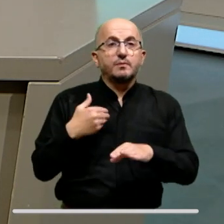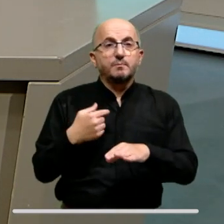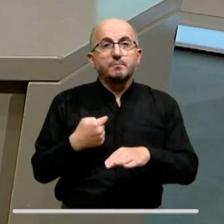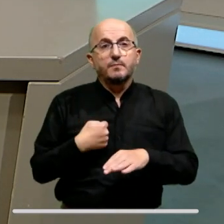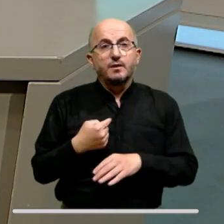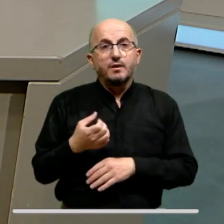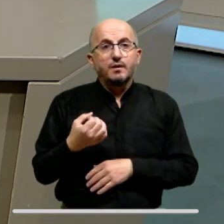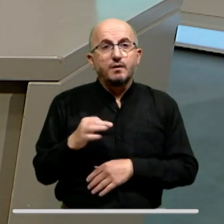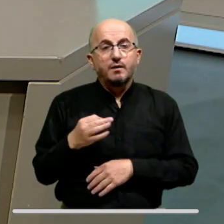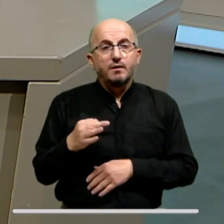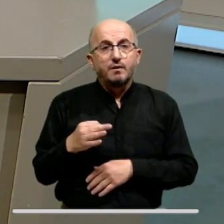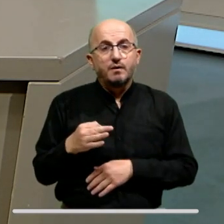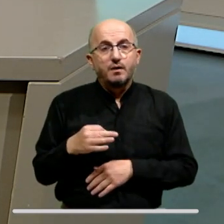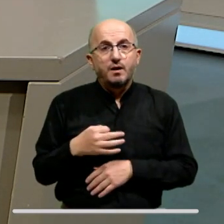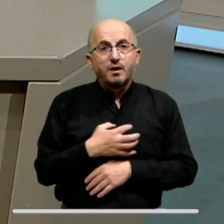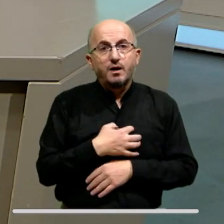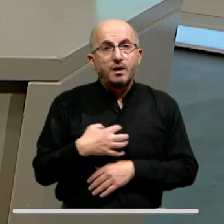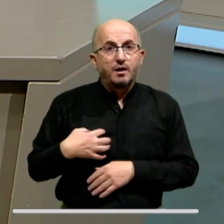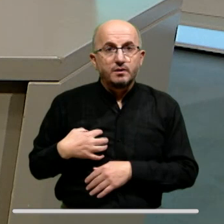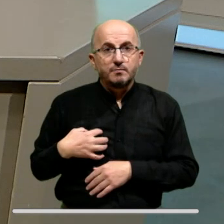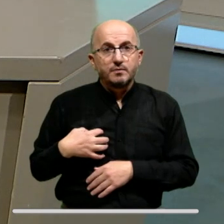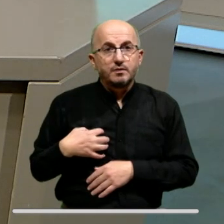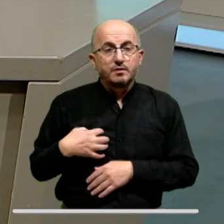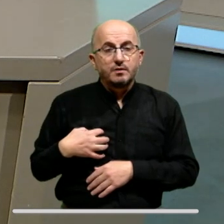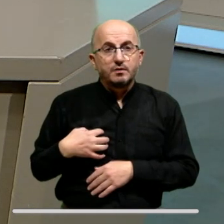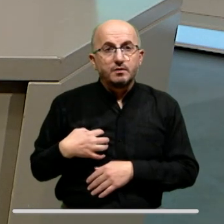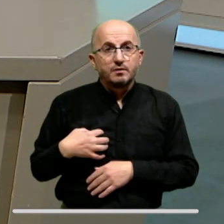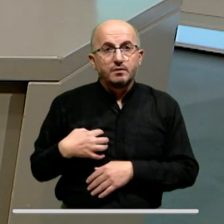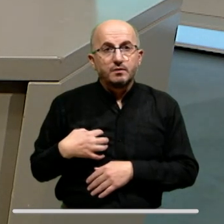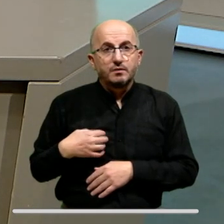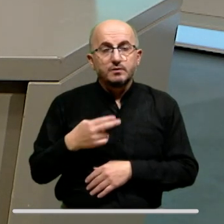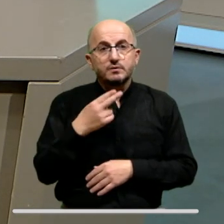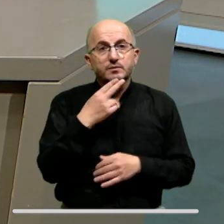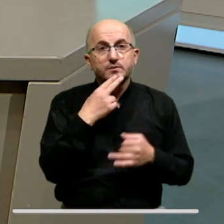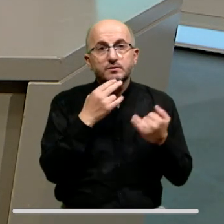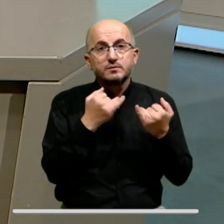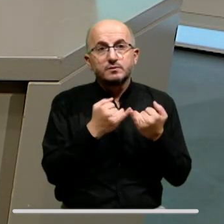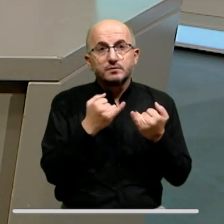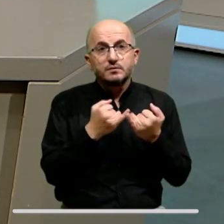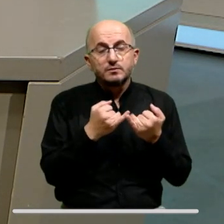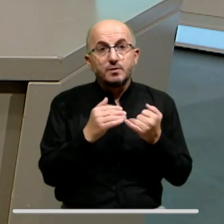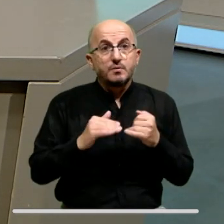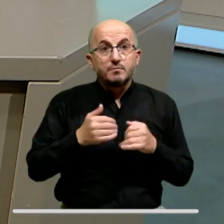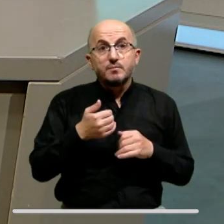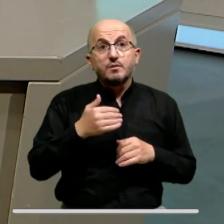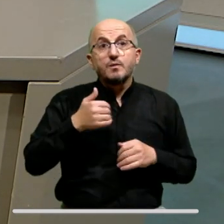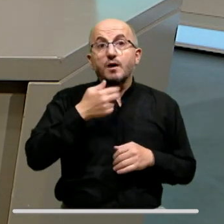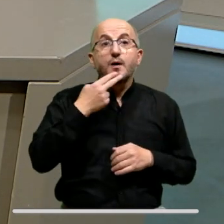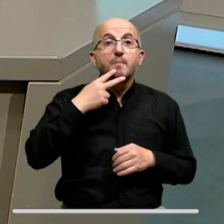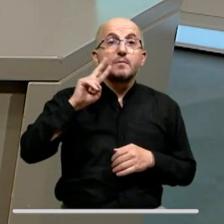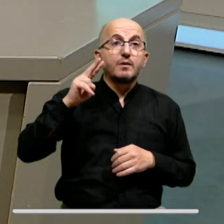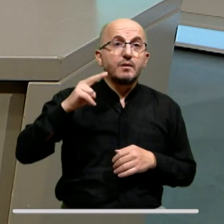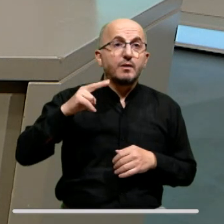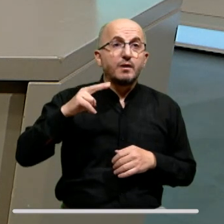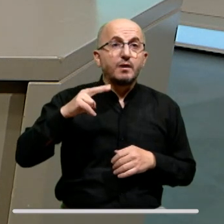altınlarım, büyük altınlarım, annem gildeydi. Annem iki tane dargalışın kız kardeşimi vermiş benim büyüğüme. 30 sene oldu